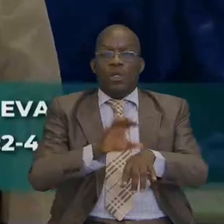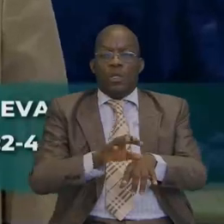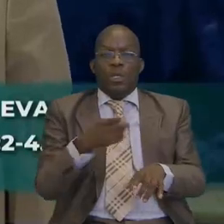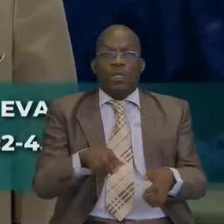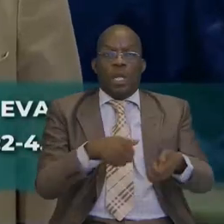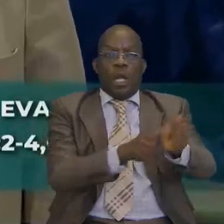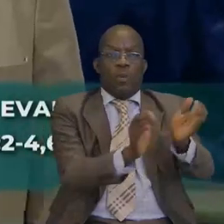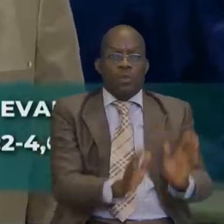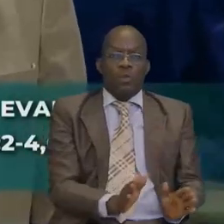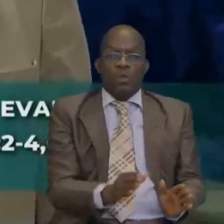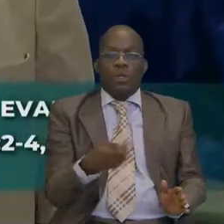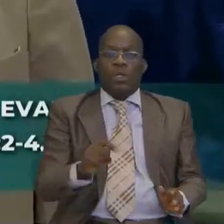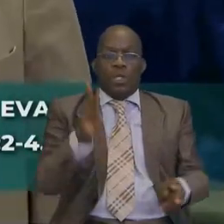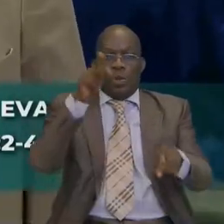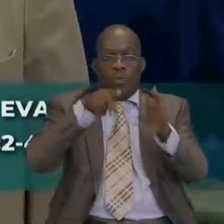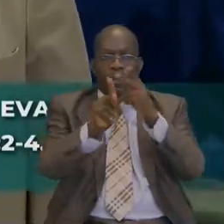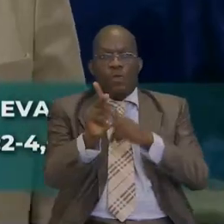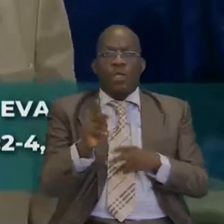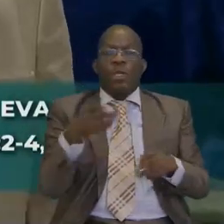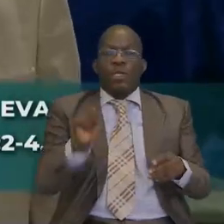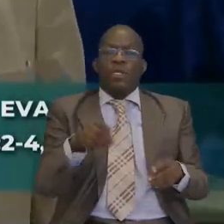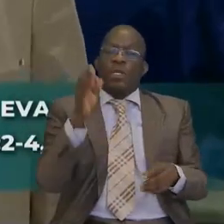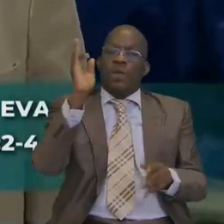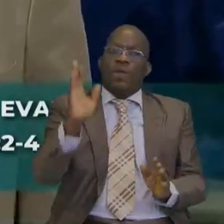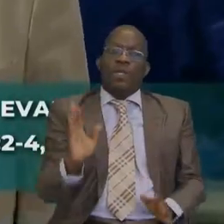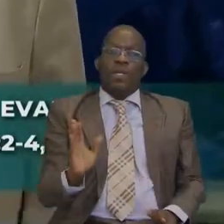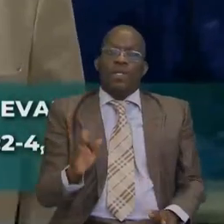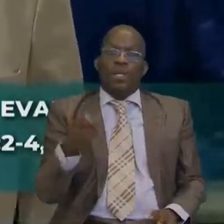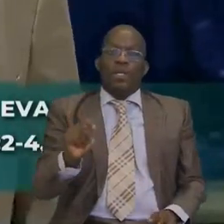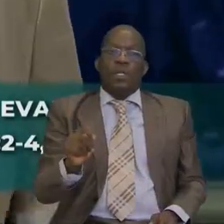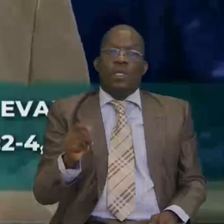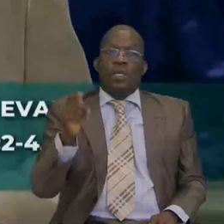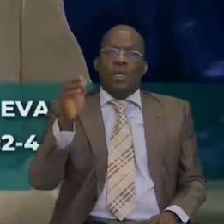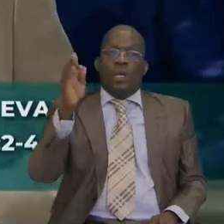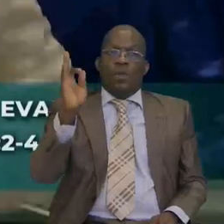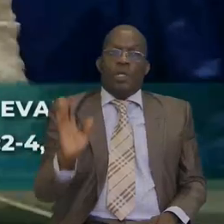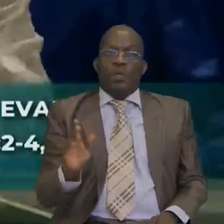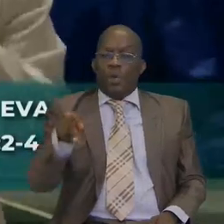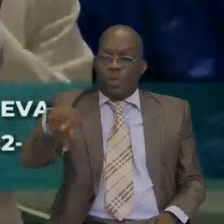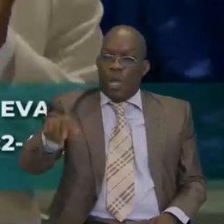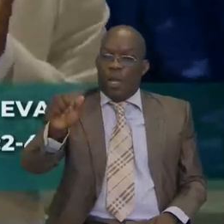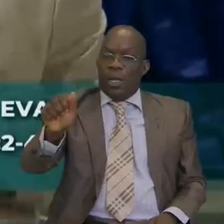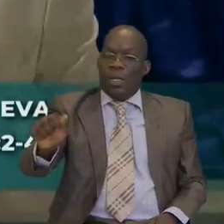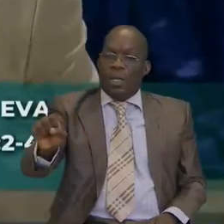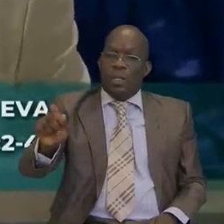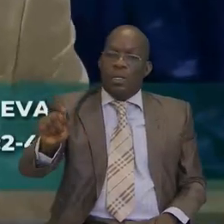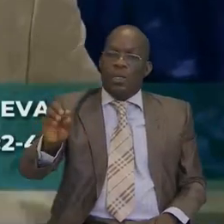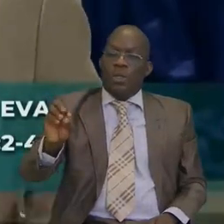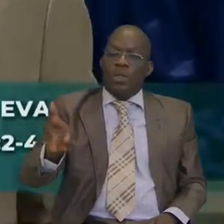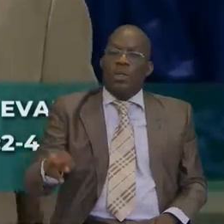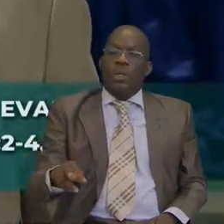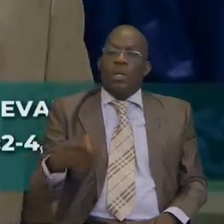les prophètes, les évangélistes, les pasteurs, les enseignants, les docteurs,